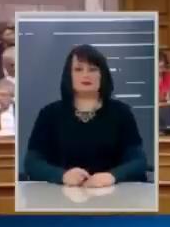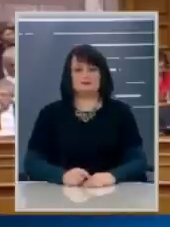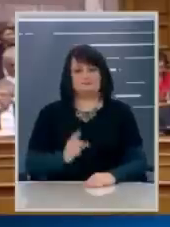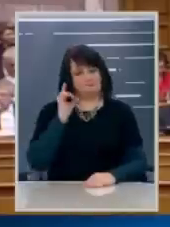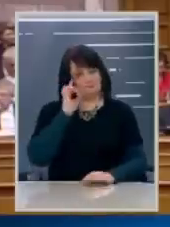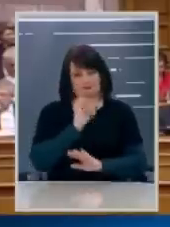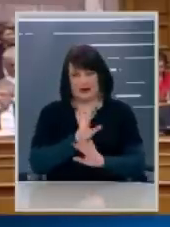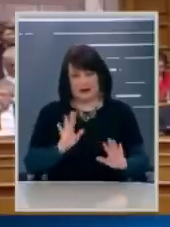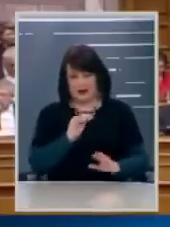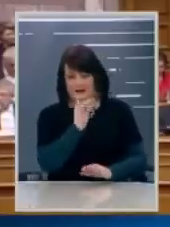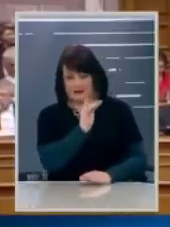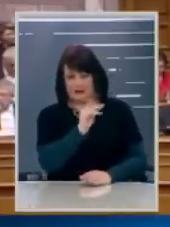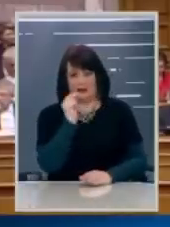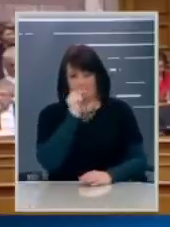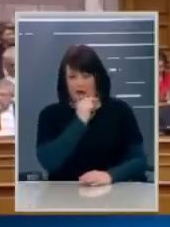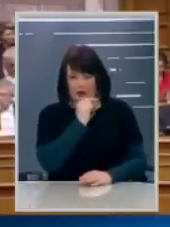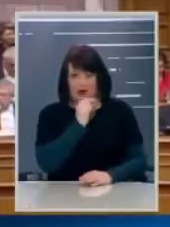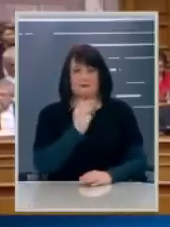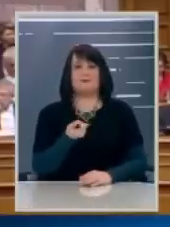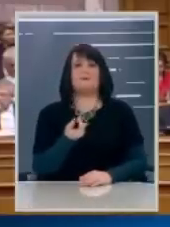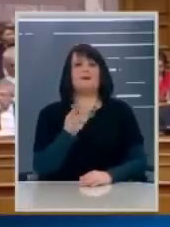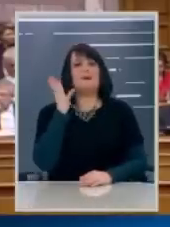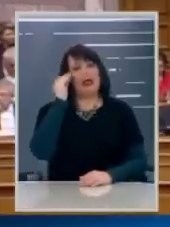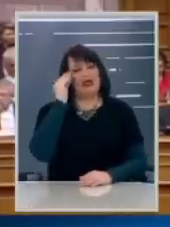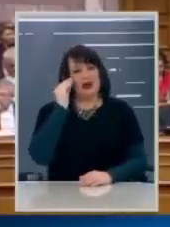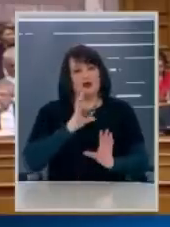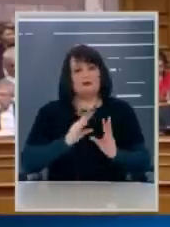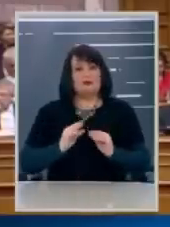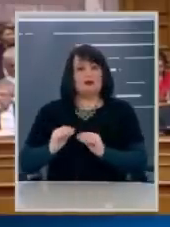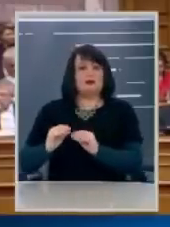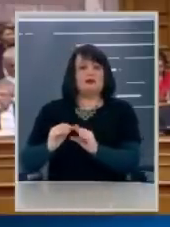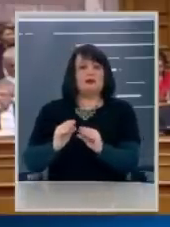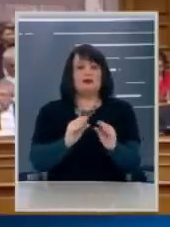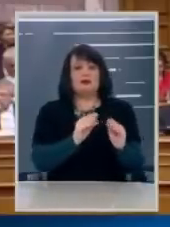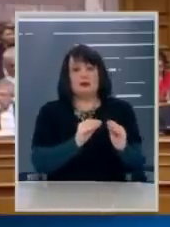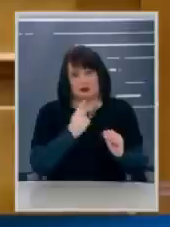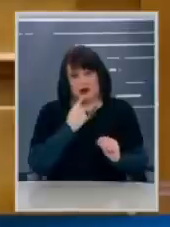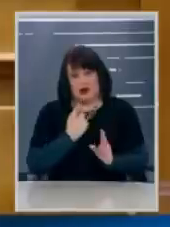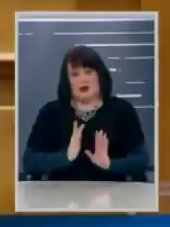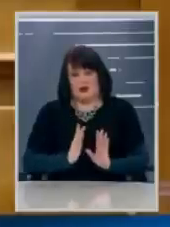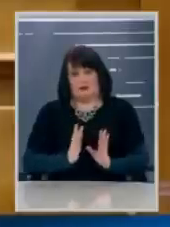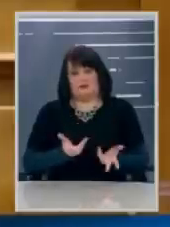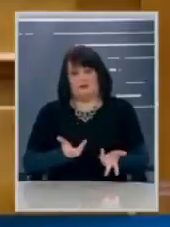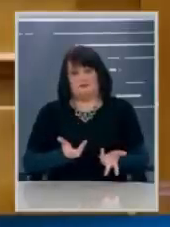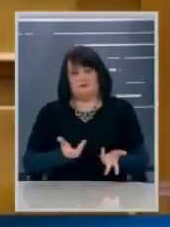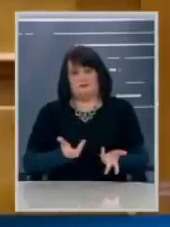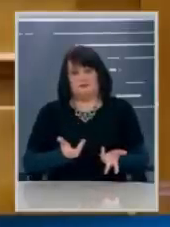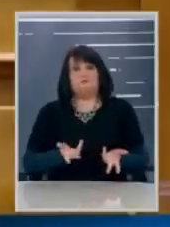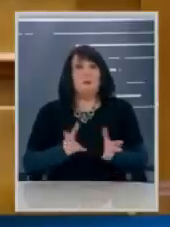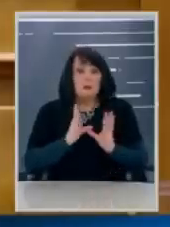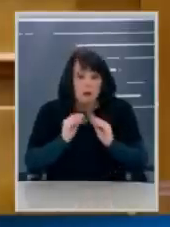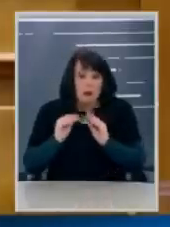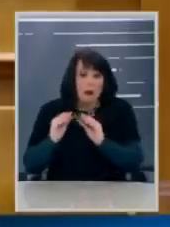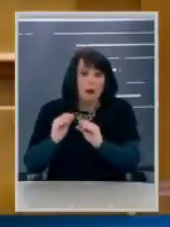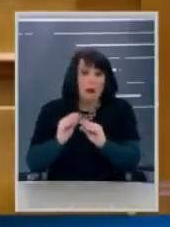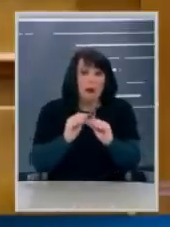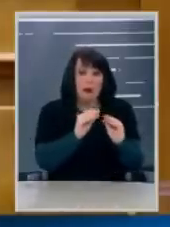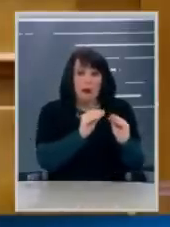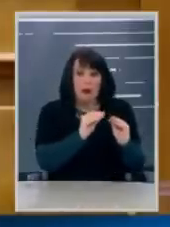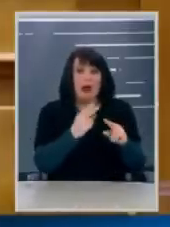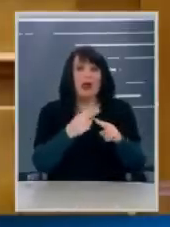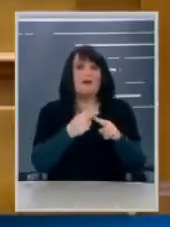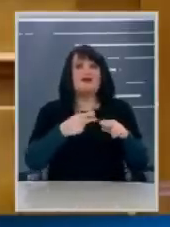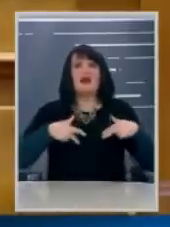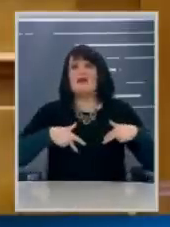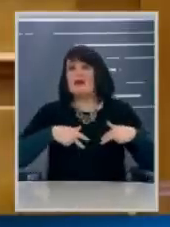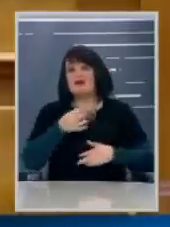αυτό που λένε οι κύκλοι, γιατί περί κύκλων είπα, περί ψιθύρων κύκλων πρόκειται, η κυβέρνηση επισήμως